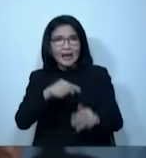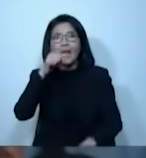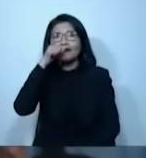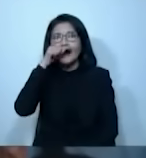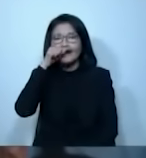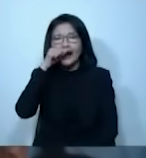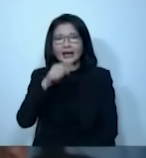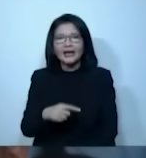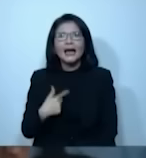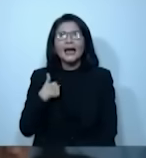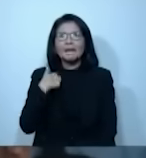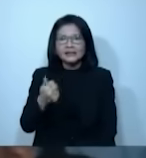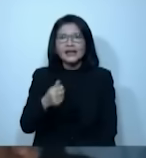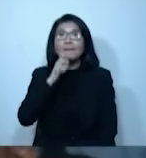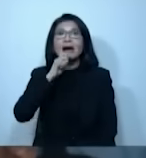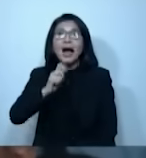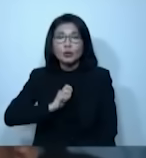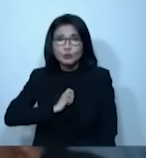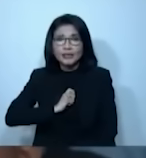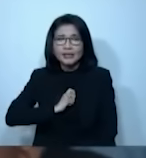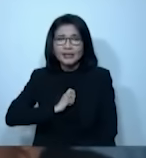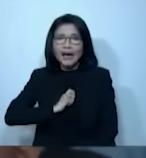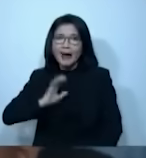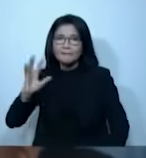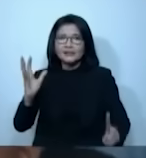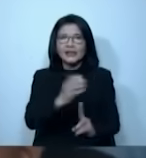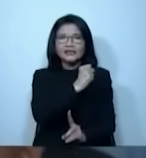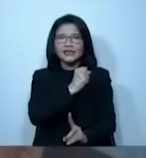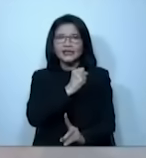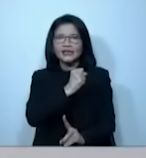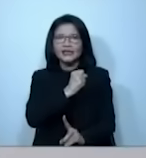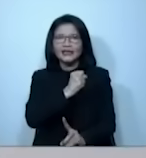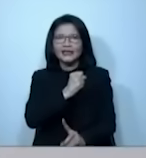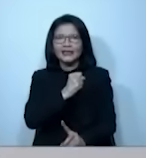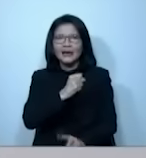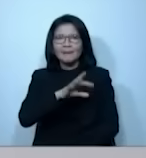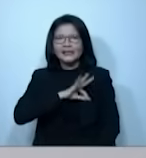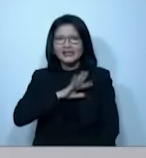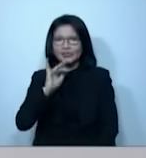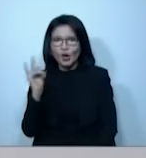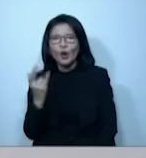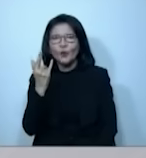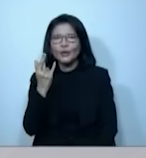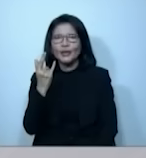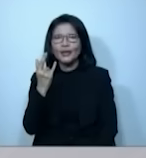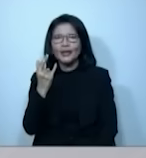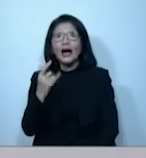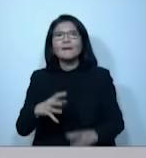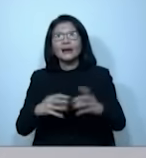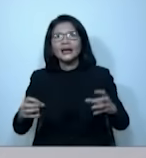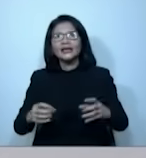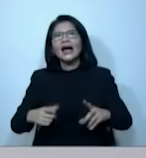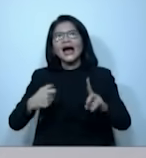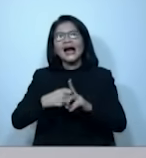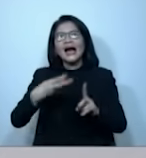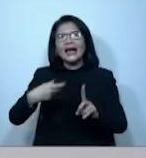Eh bisa mengakui prestasi pemerintah Jokowi dalam mengembangkan eh kek kek